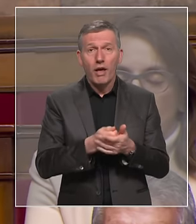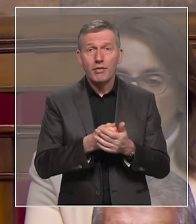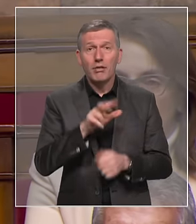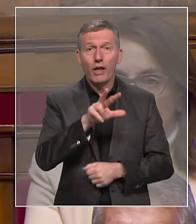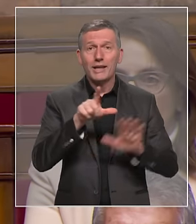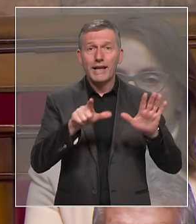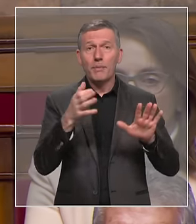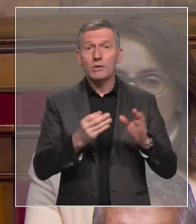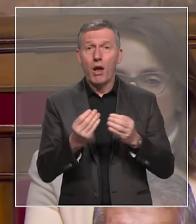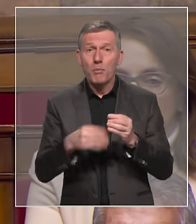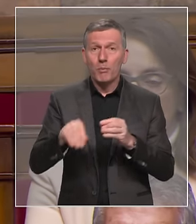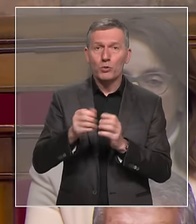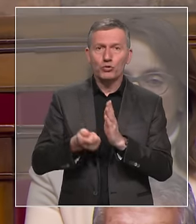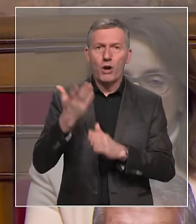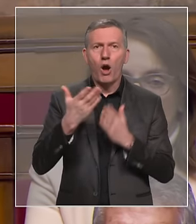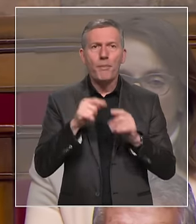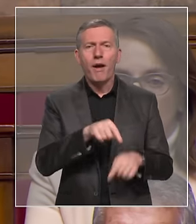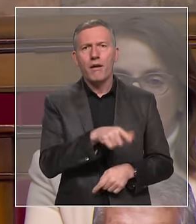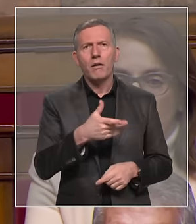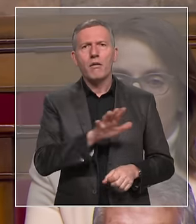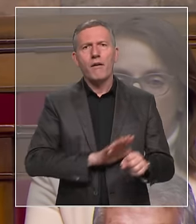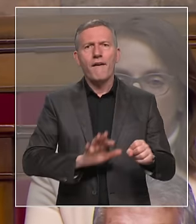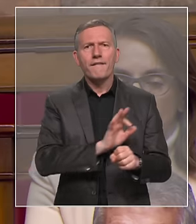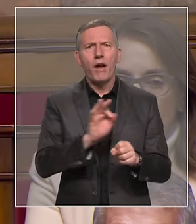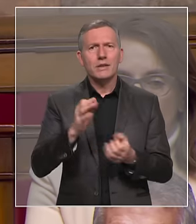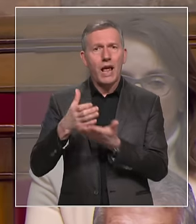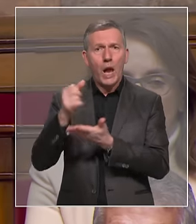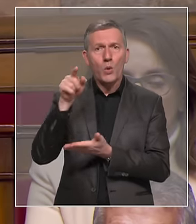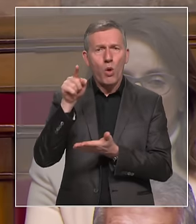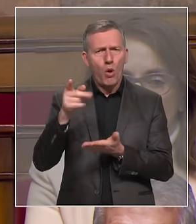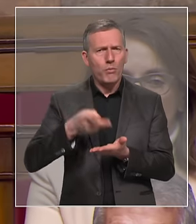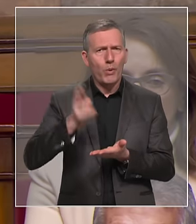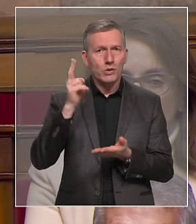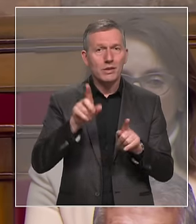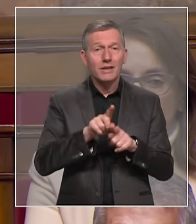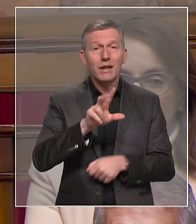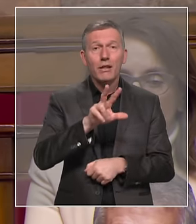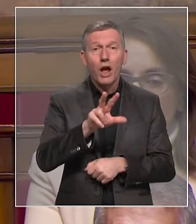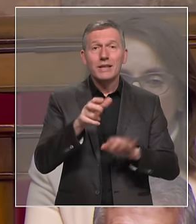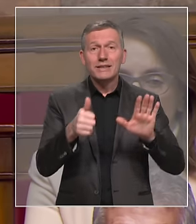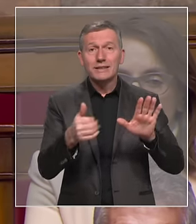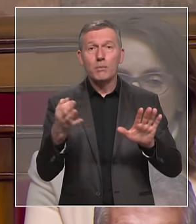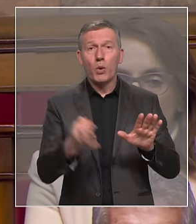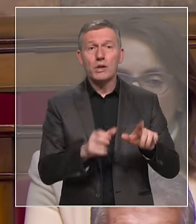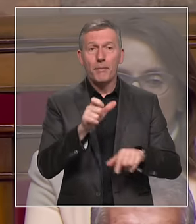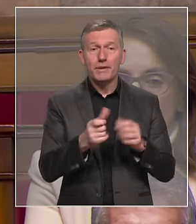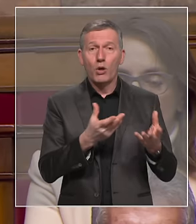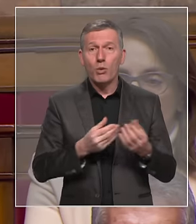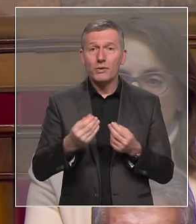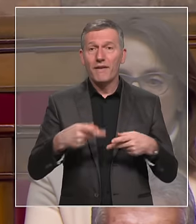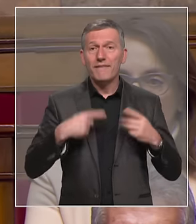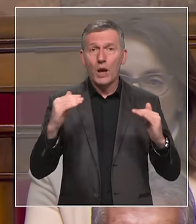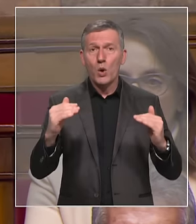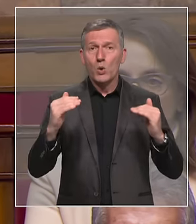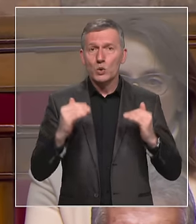37% de plus à La Réunion que dans l'Hexagone, alors que dans le même temps, 36% de la population vit en dessous du seuil